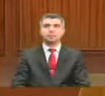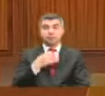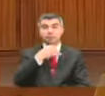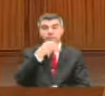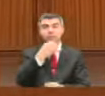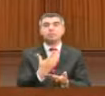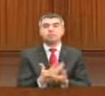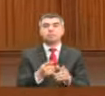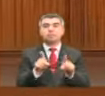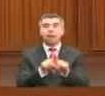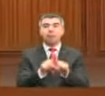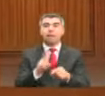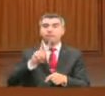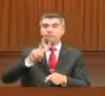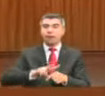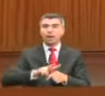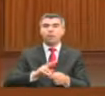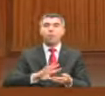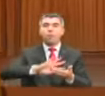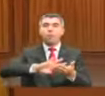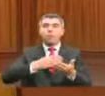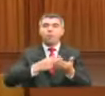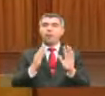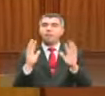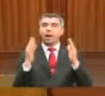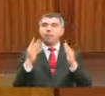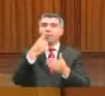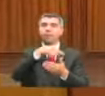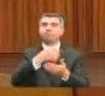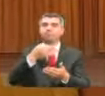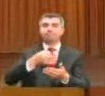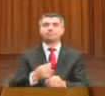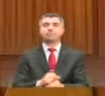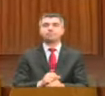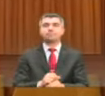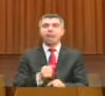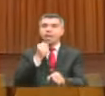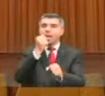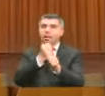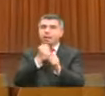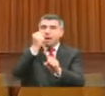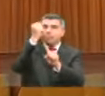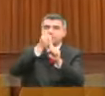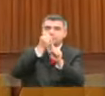مغتنما المناسبة للتنويه عاليا بعمل اللجنة